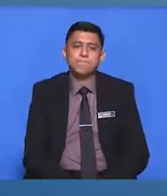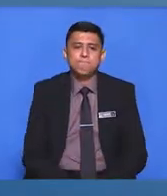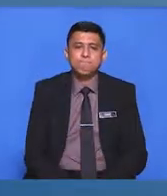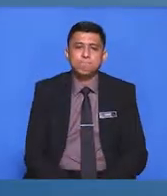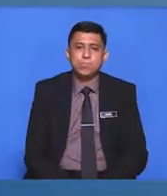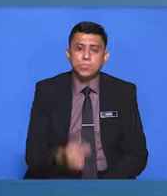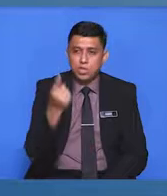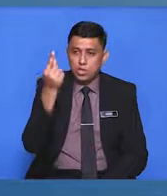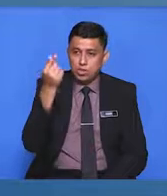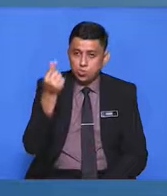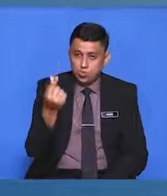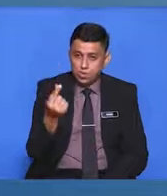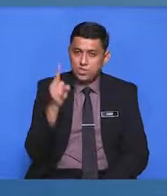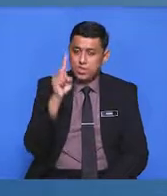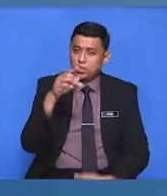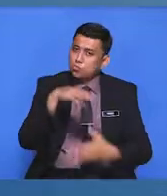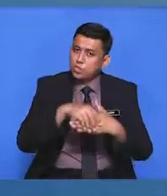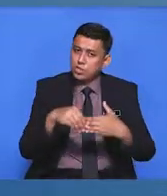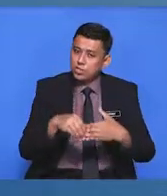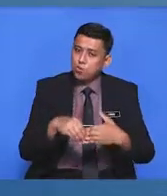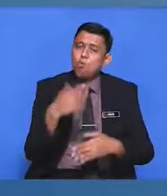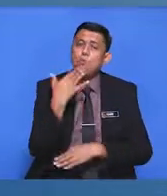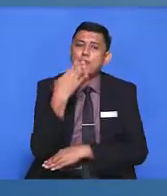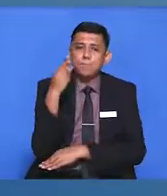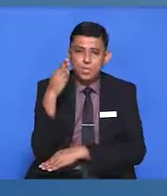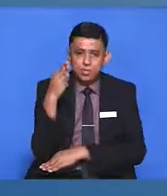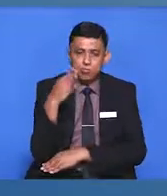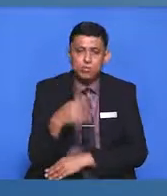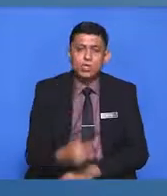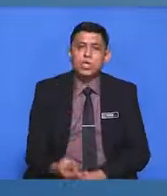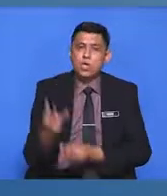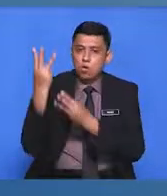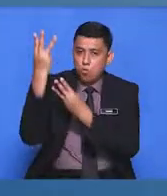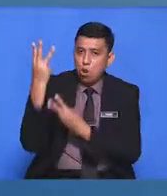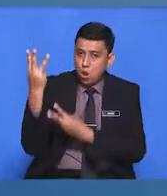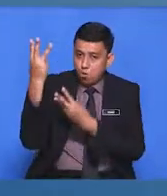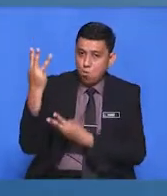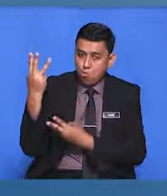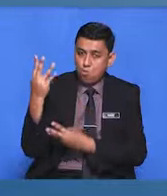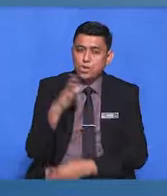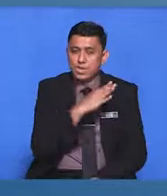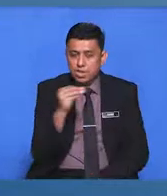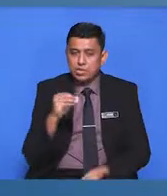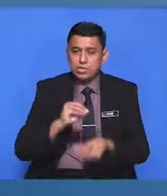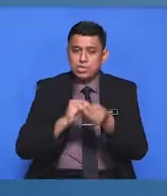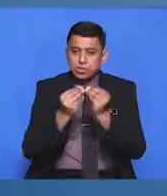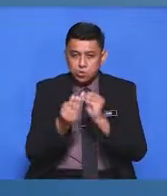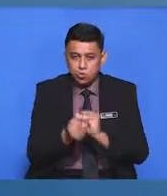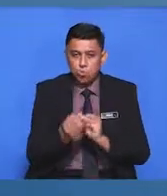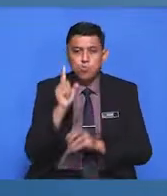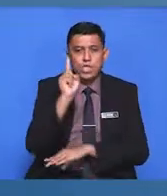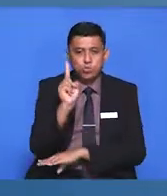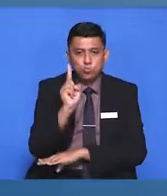Duit RM1 berwarna biru, mempunyai corak wow dan